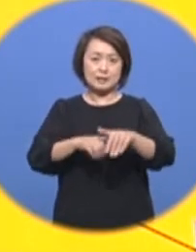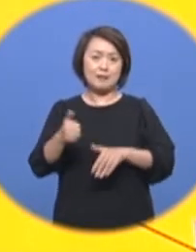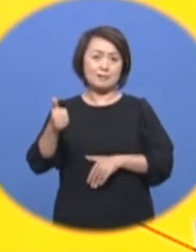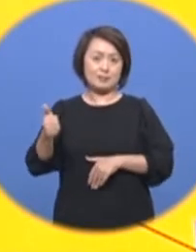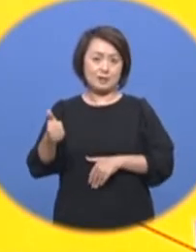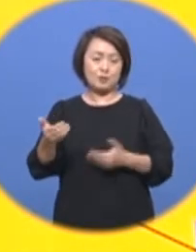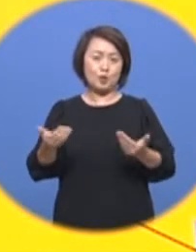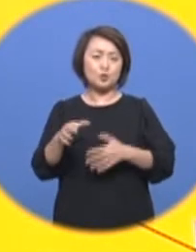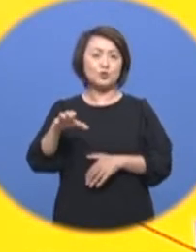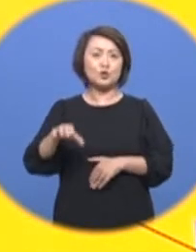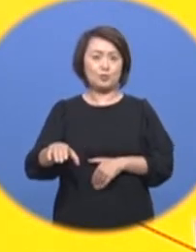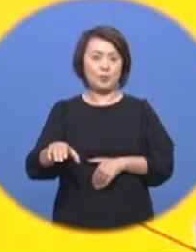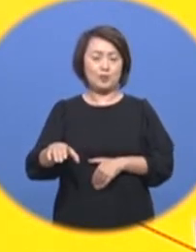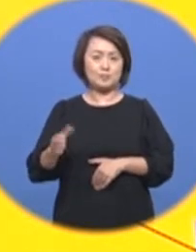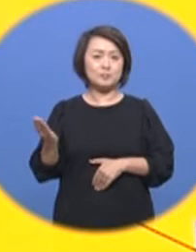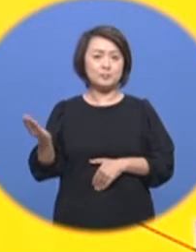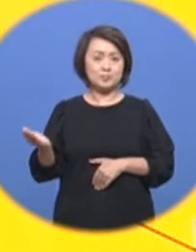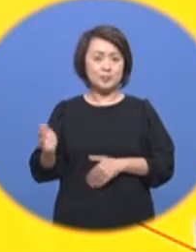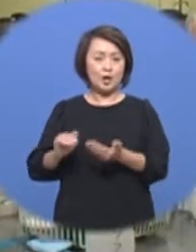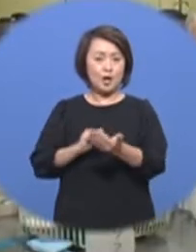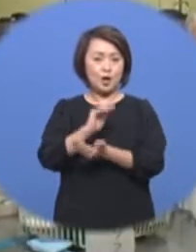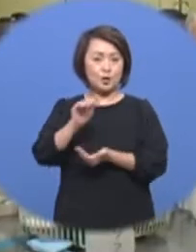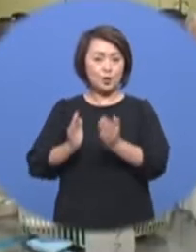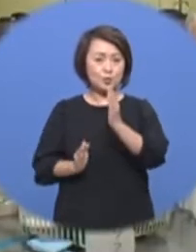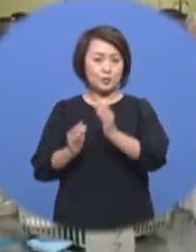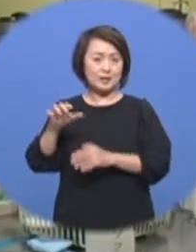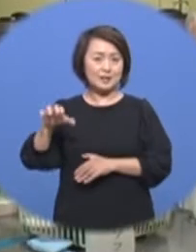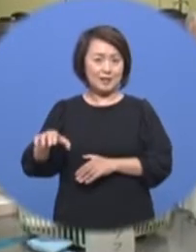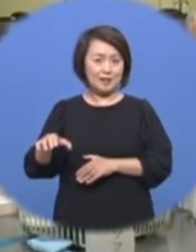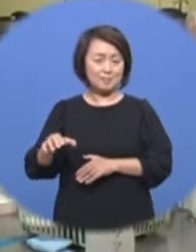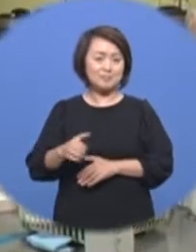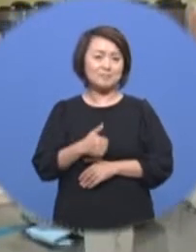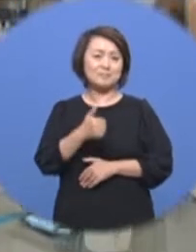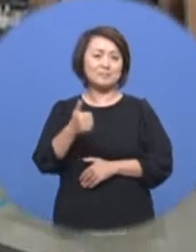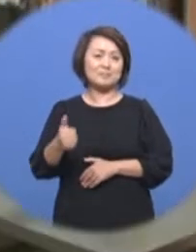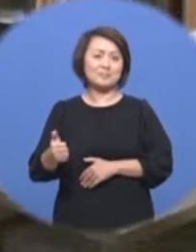出島の株式会社玉林園を訪ねました。